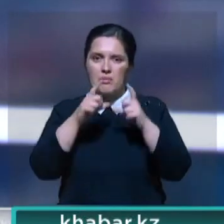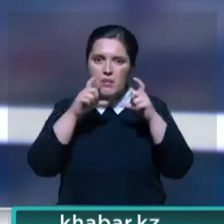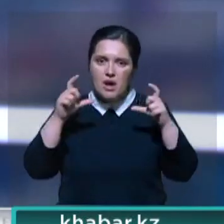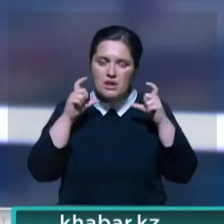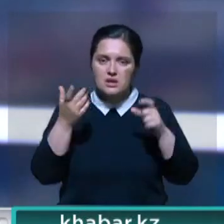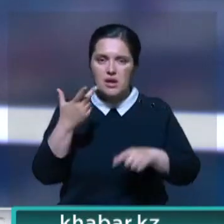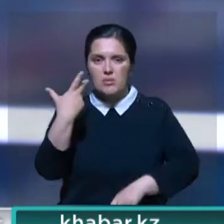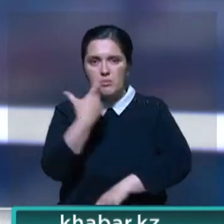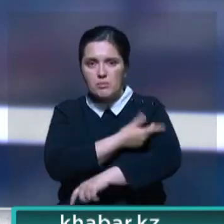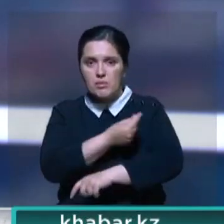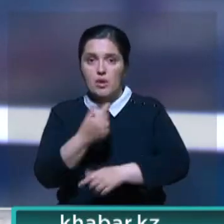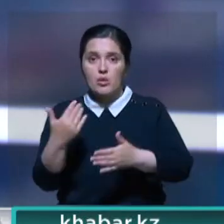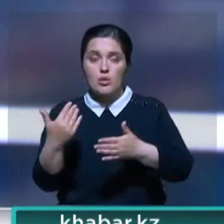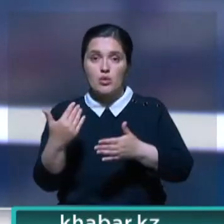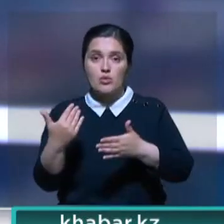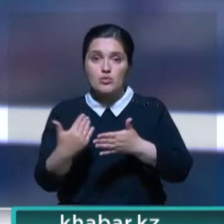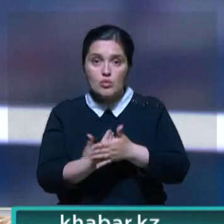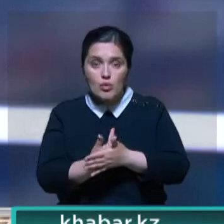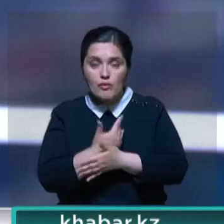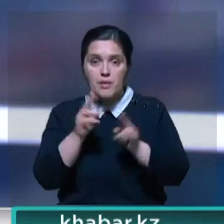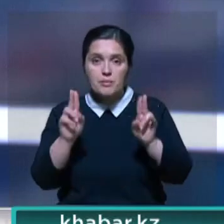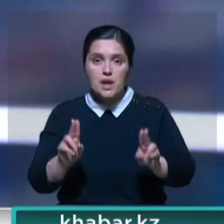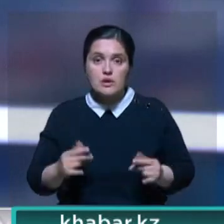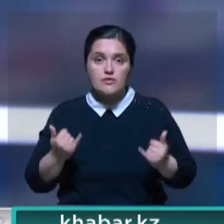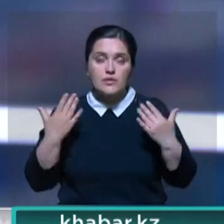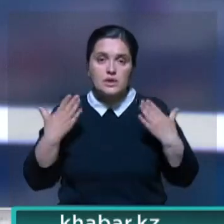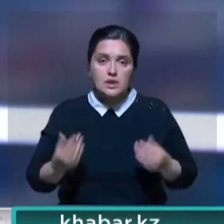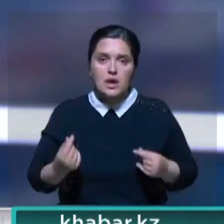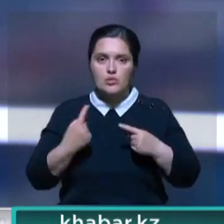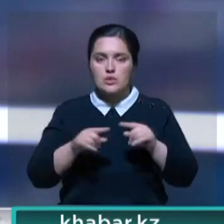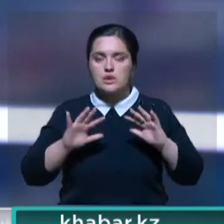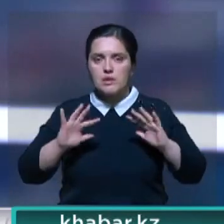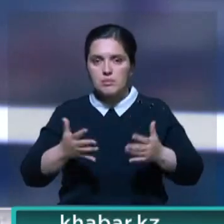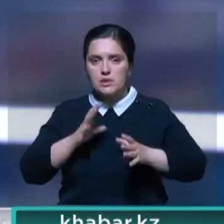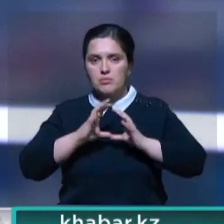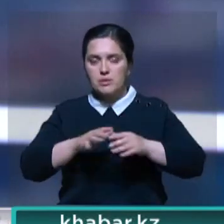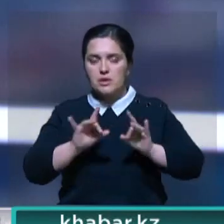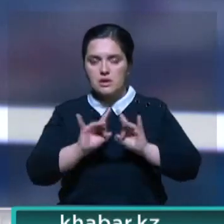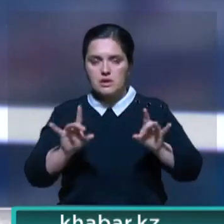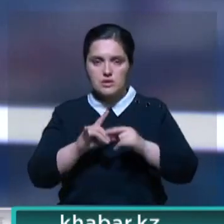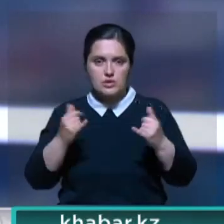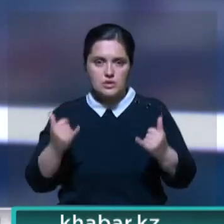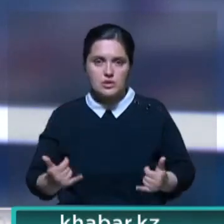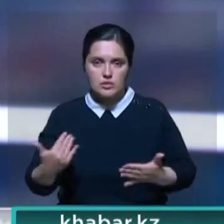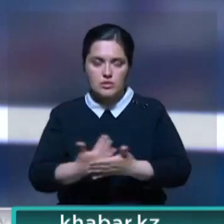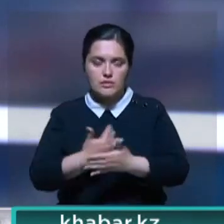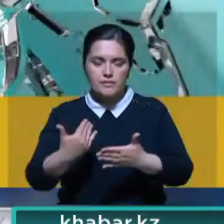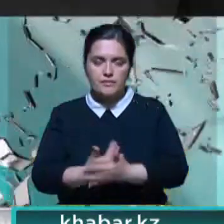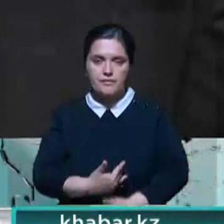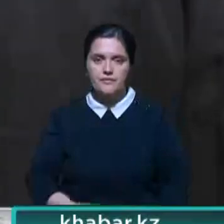всех туристов. Новые меры вступают в силу с сегодняшнего дня. О других событиях в мире в нашем международном дайджесте.